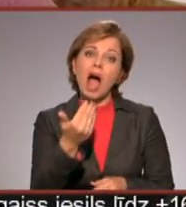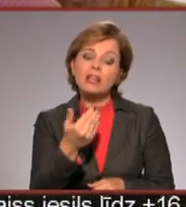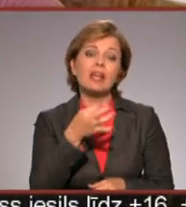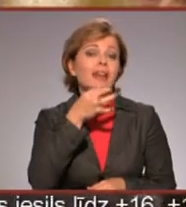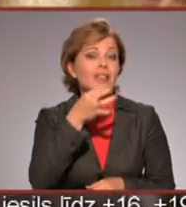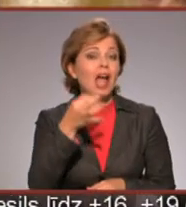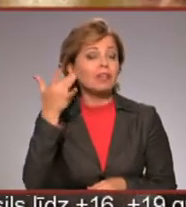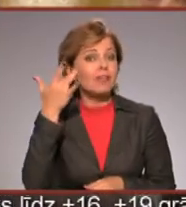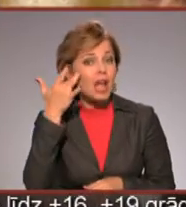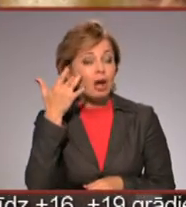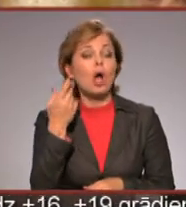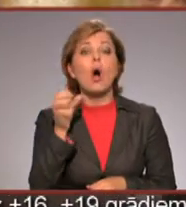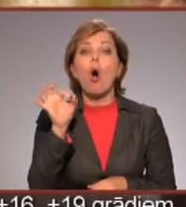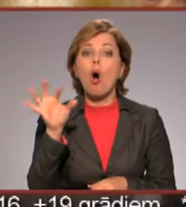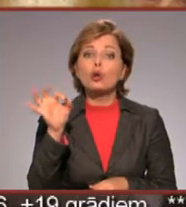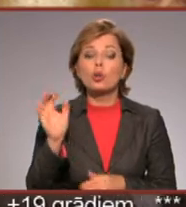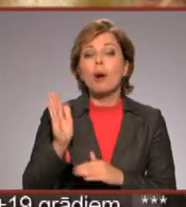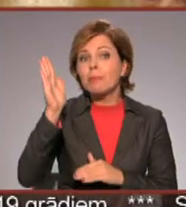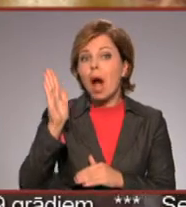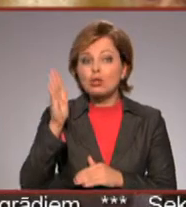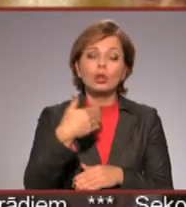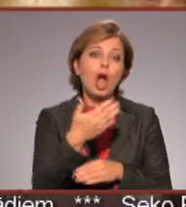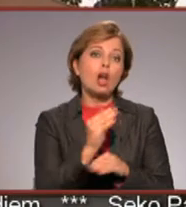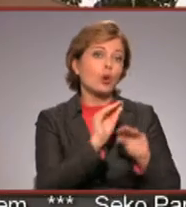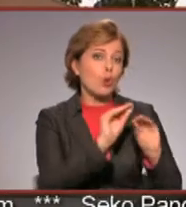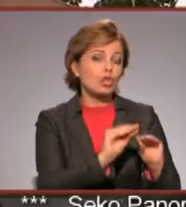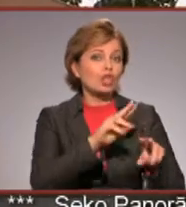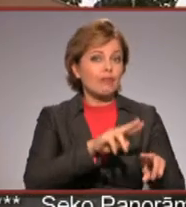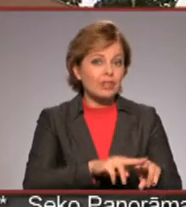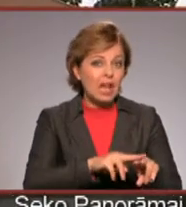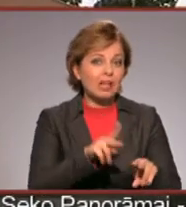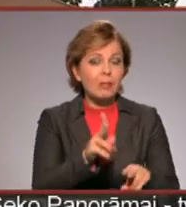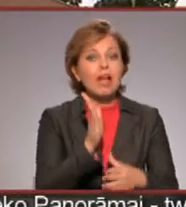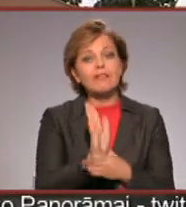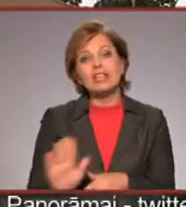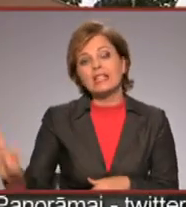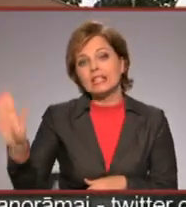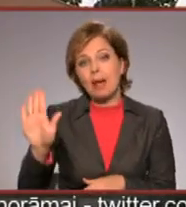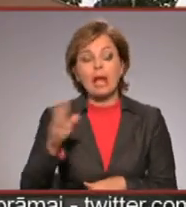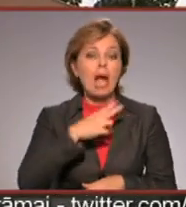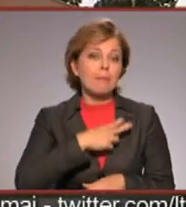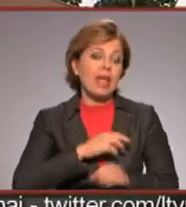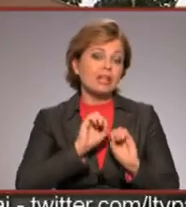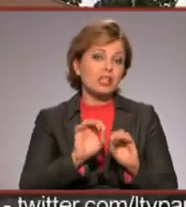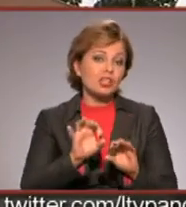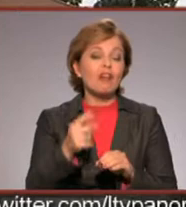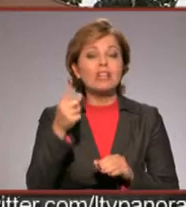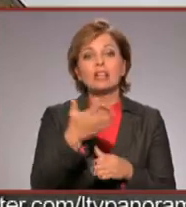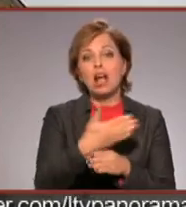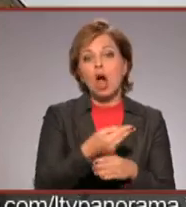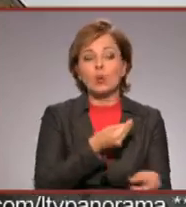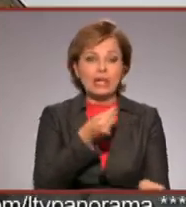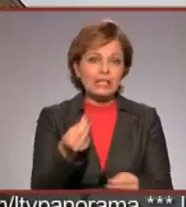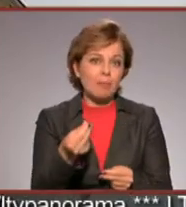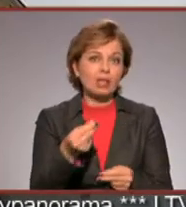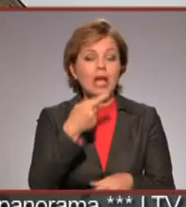viedokli. Tāpat no oktobra balsot par karogu uzstādīšanas vietām tiks aicināti vidzemnieki. Biedrībā lēš, ka viena šāda karoga izmaksas